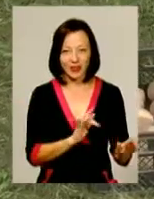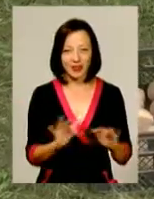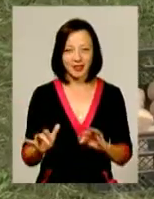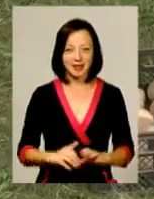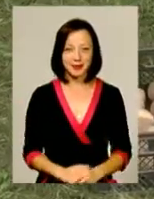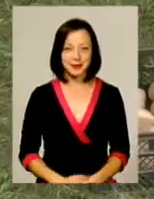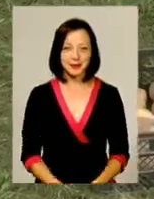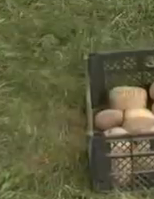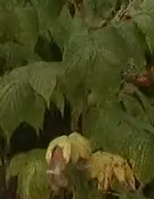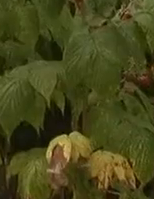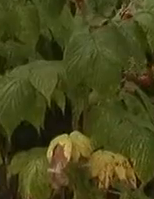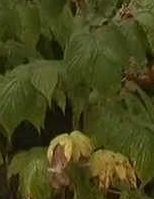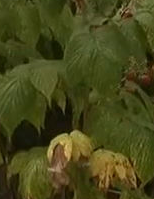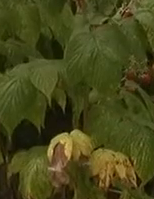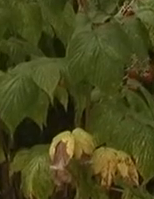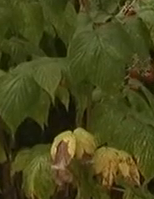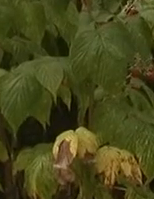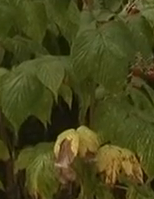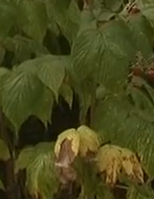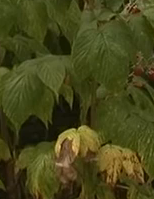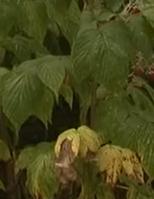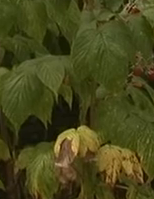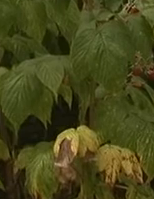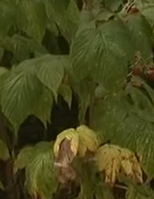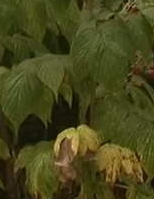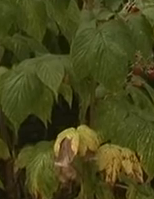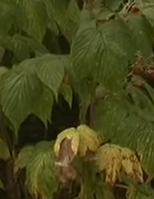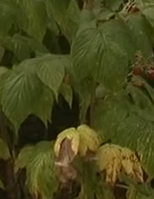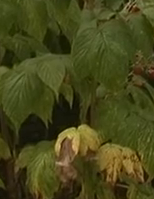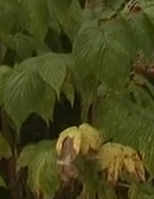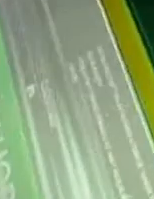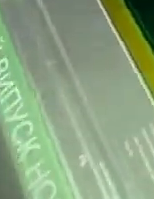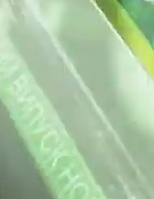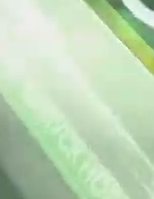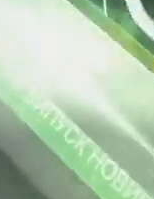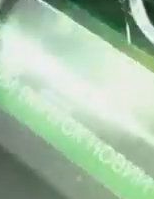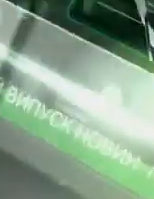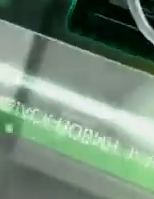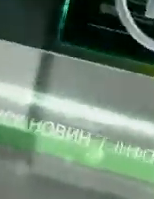Поробок, Володимир Саприкін із Аркадіївки Хмельницького району для інформаційного випуску.